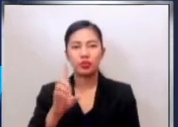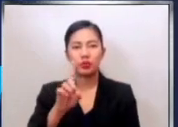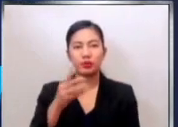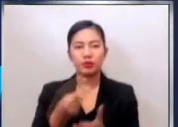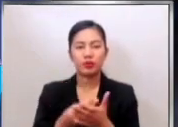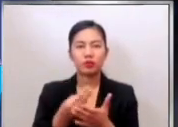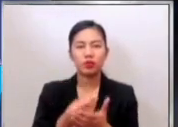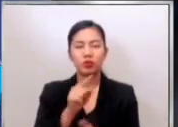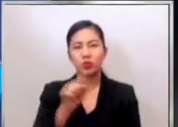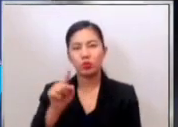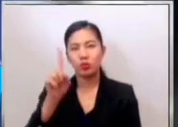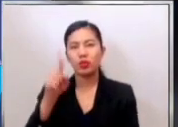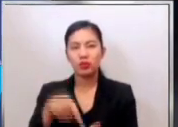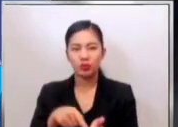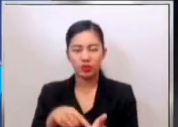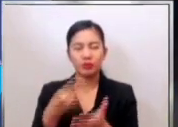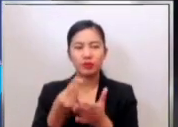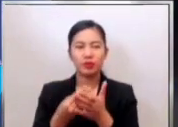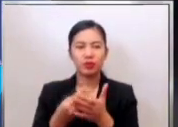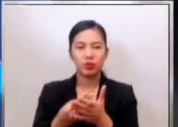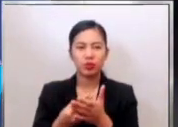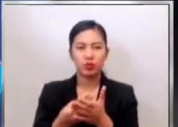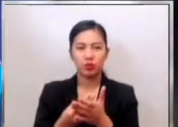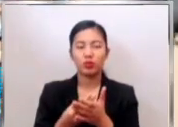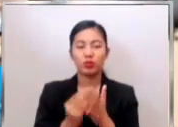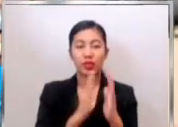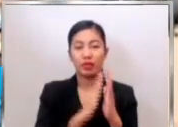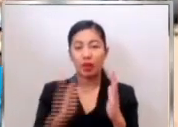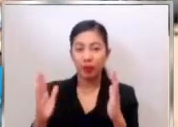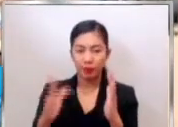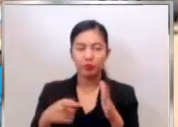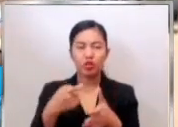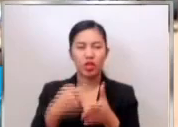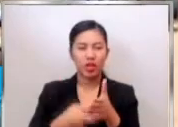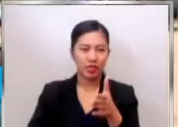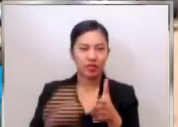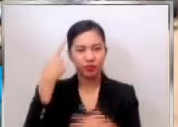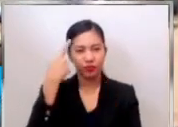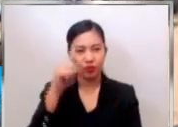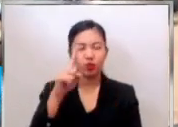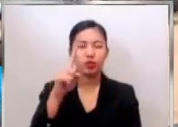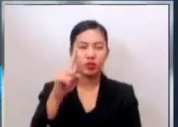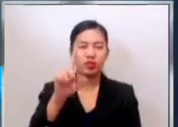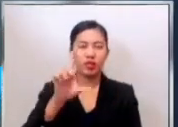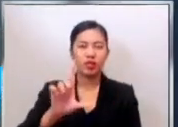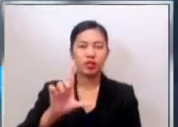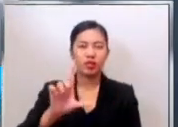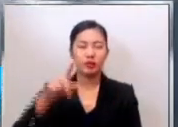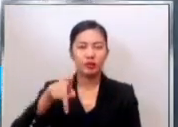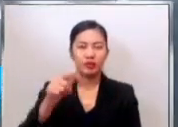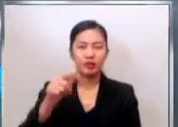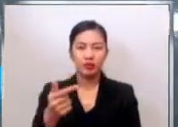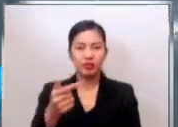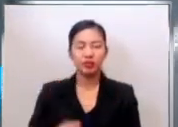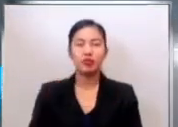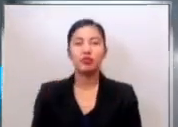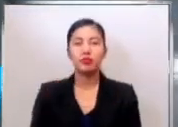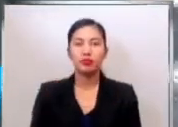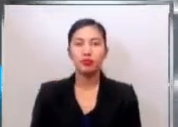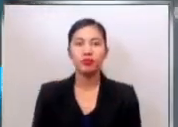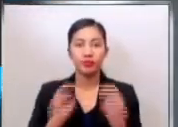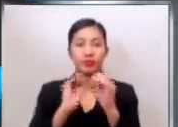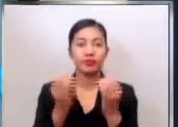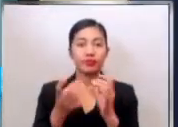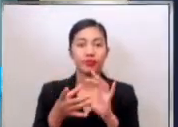1,000 pesos ang price range ngayon ng household LPG. Ayon sa LPG Refillers Association Incorporated, ang pagtaas presyo